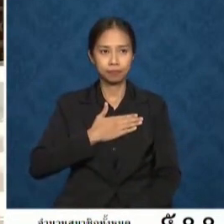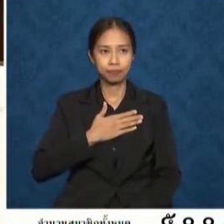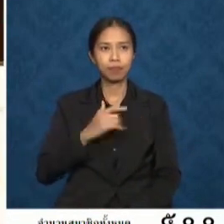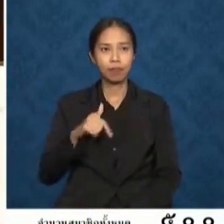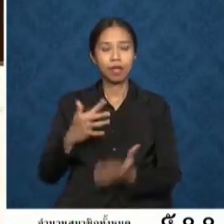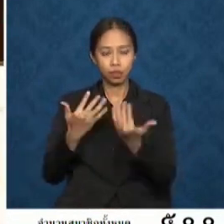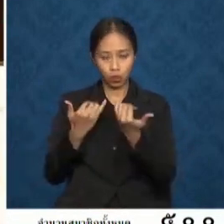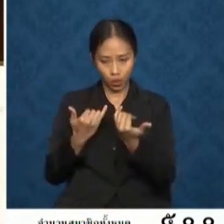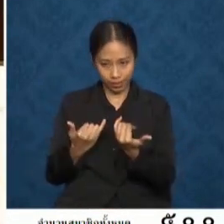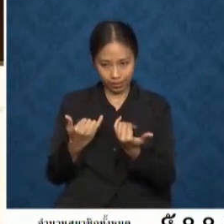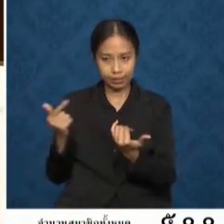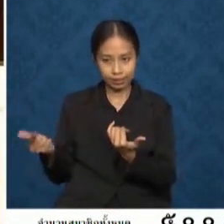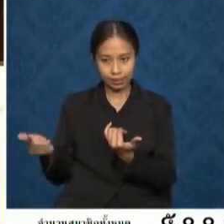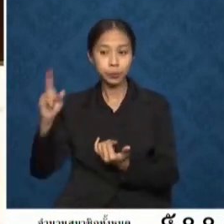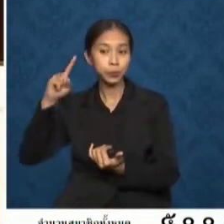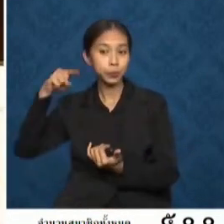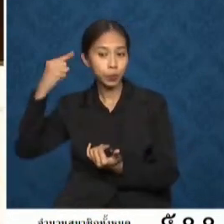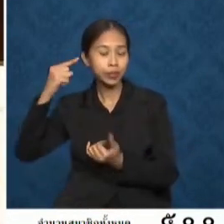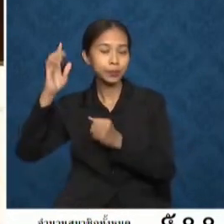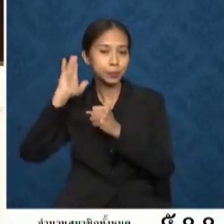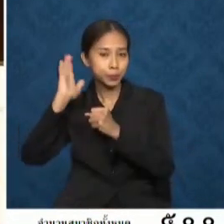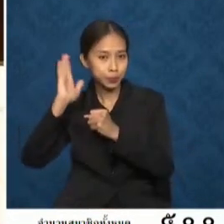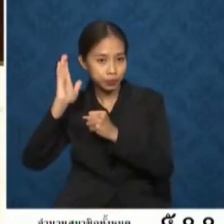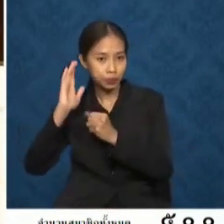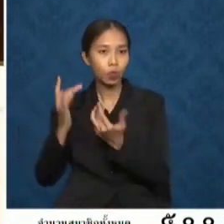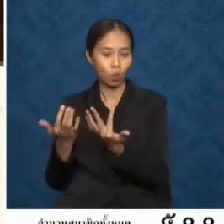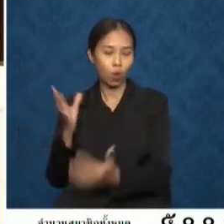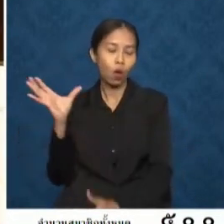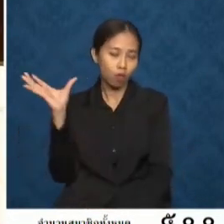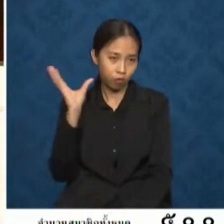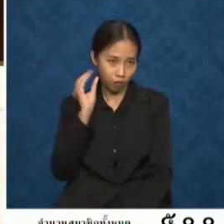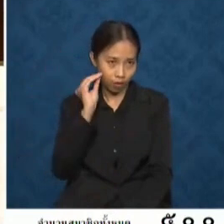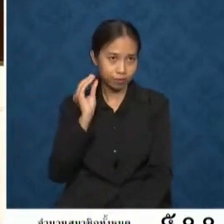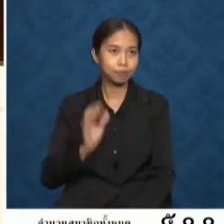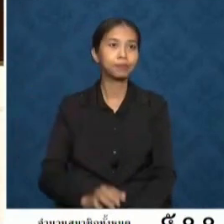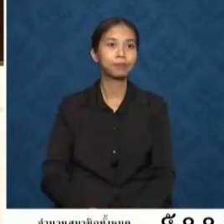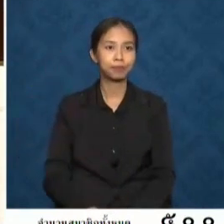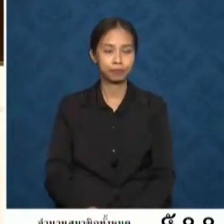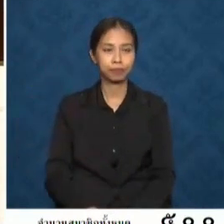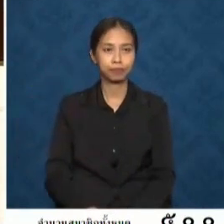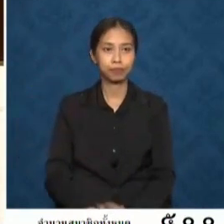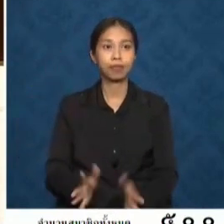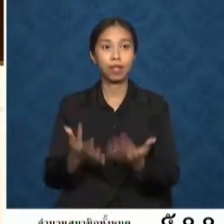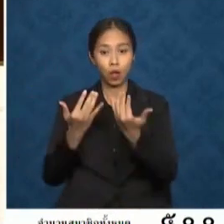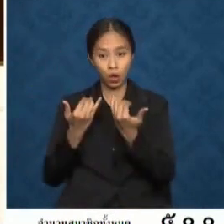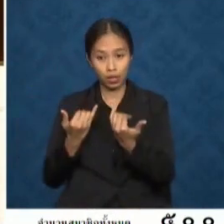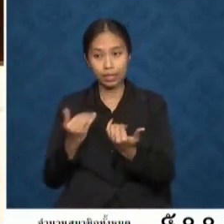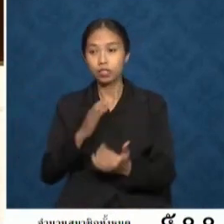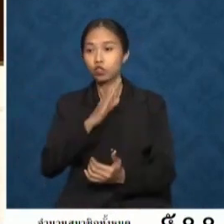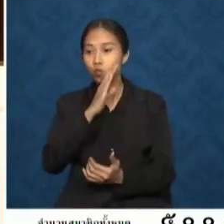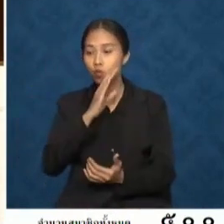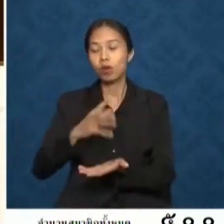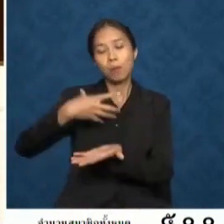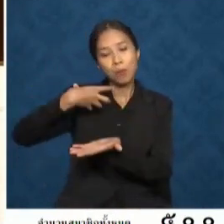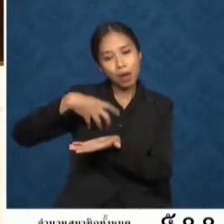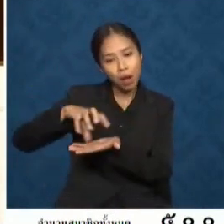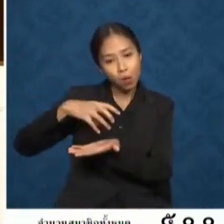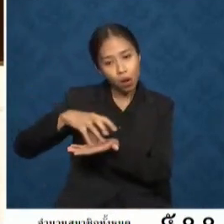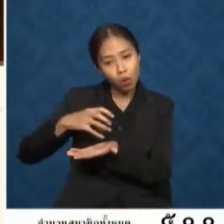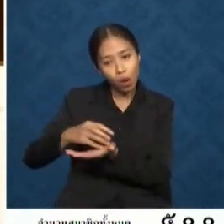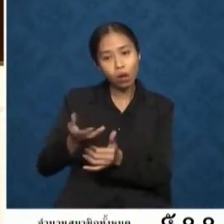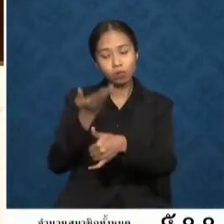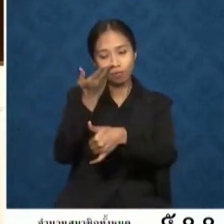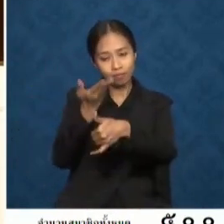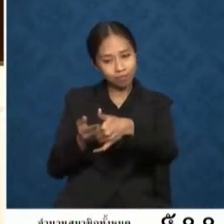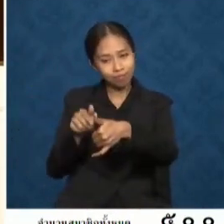ผมฟังอยู่วาท่านอพิปลายจะพปลายไปในนทางไหนคือถามาเล่าเรื่องว่าคน ๆี้